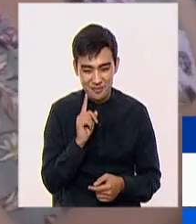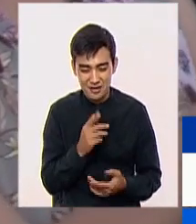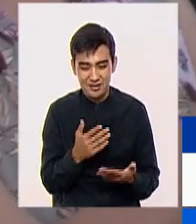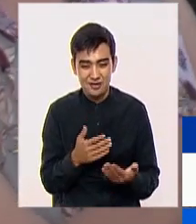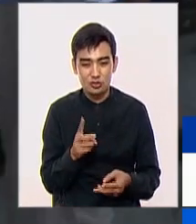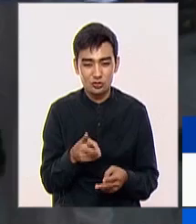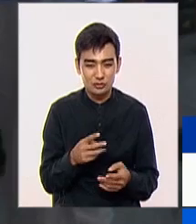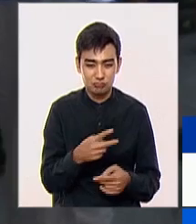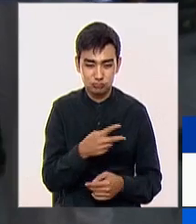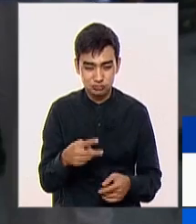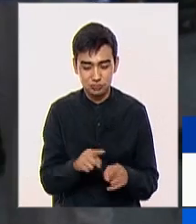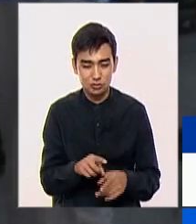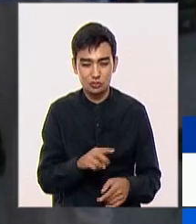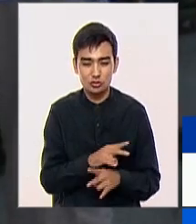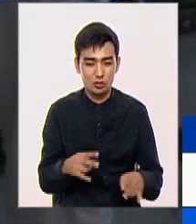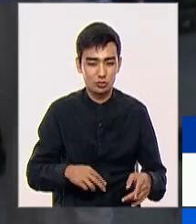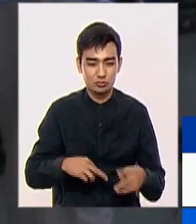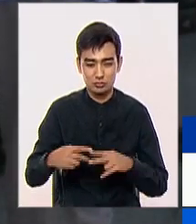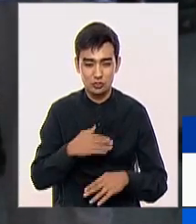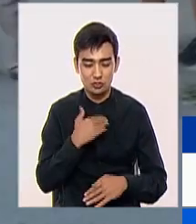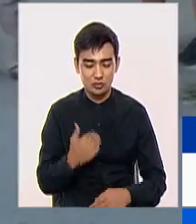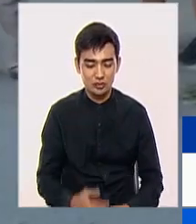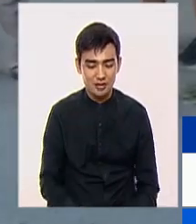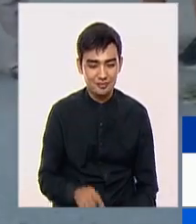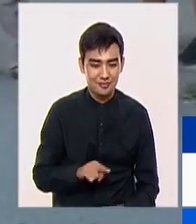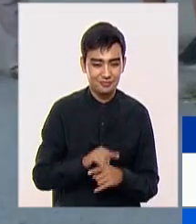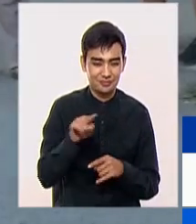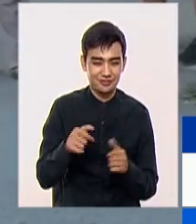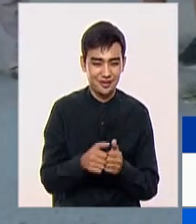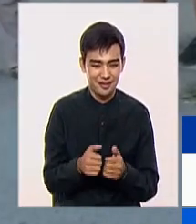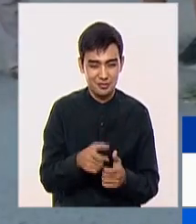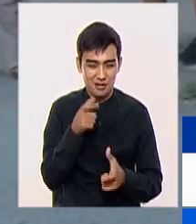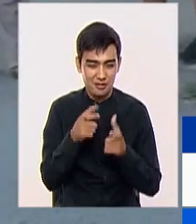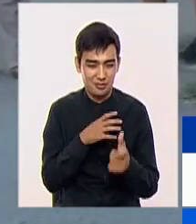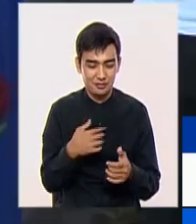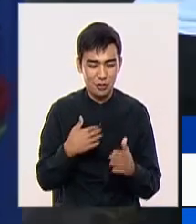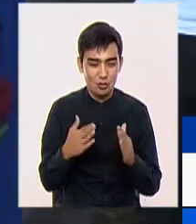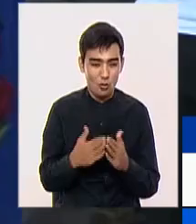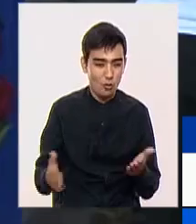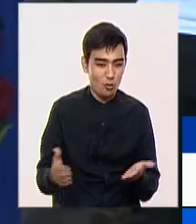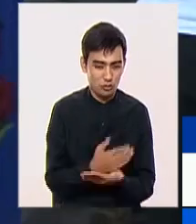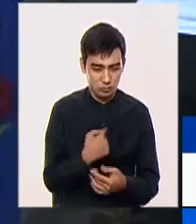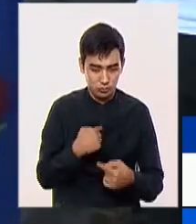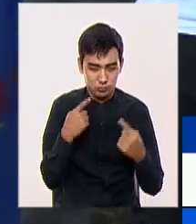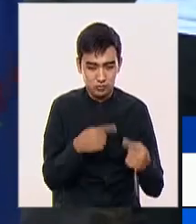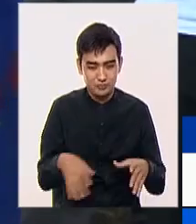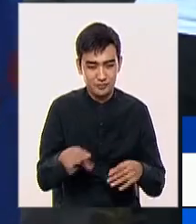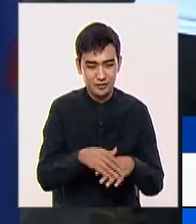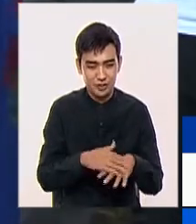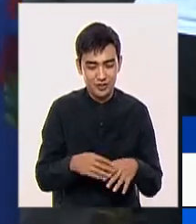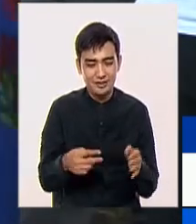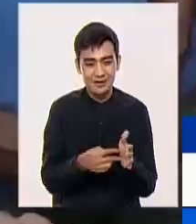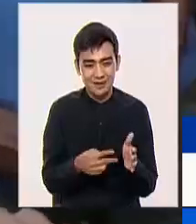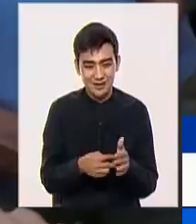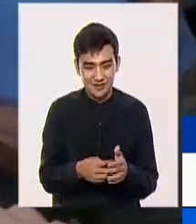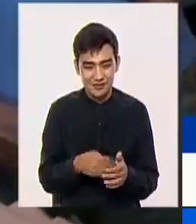келеді? Шымкент әуежай маңындағы тұрғындардың жанайқайы бұл. Олар баспаналарының сүрілгеніне түбегейлі қарсы. Тіпті нарық бағасы